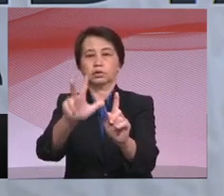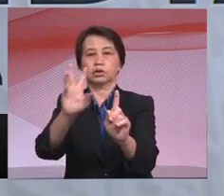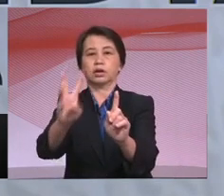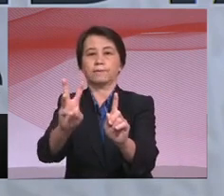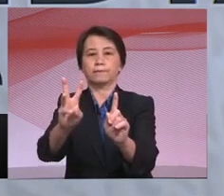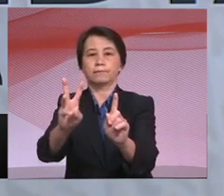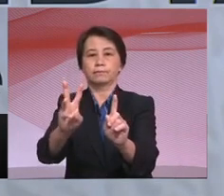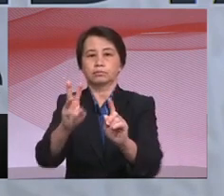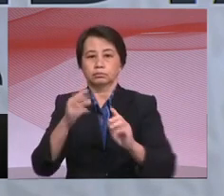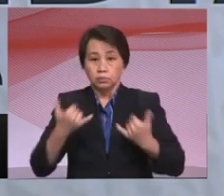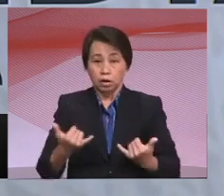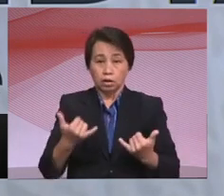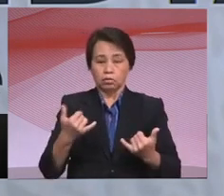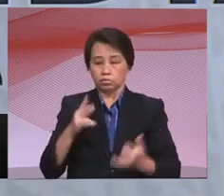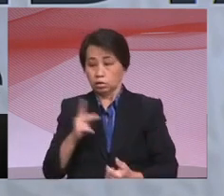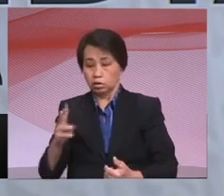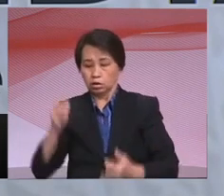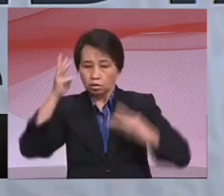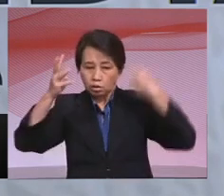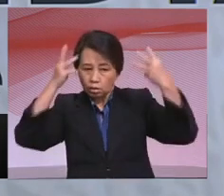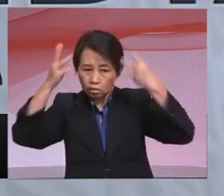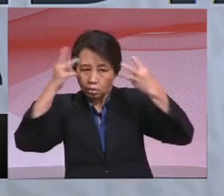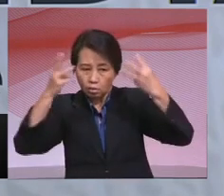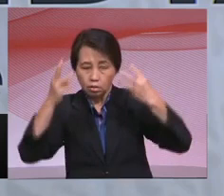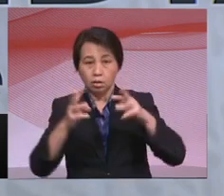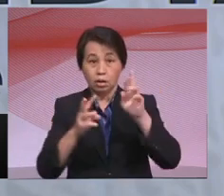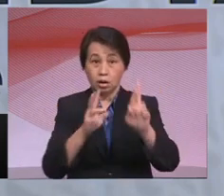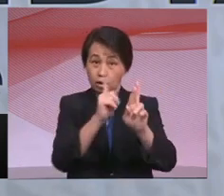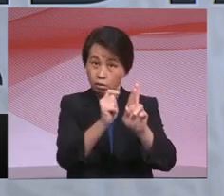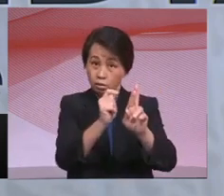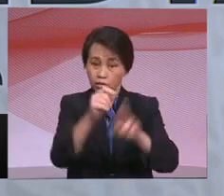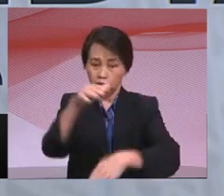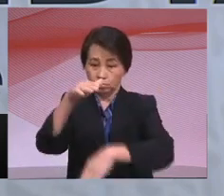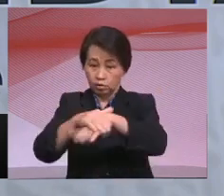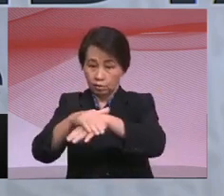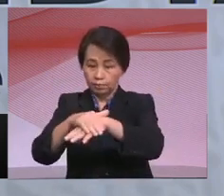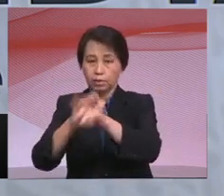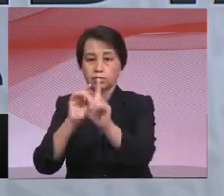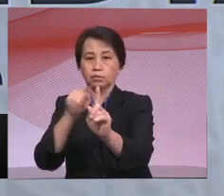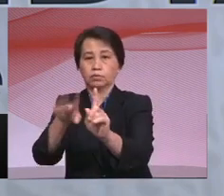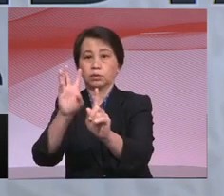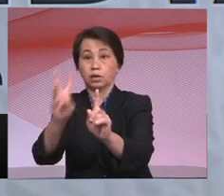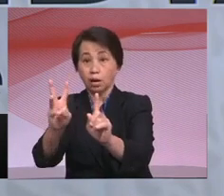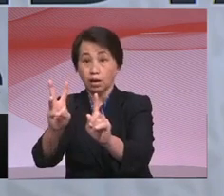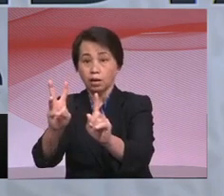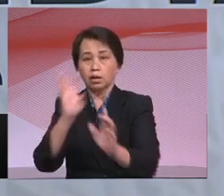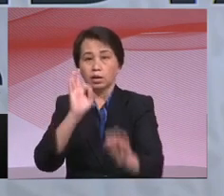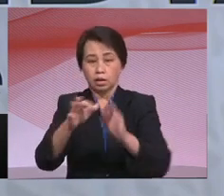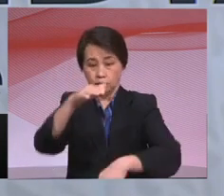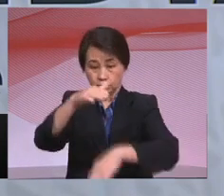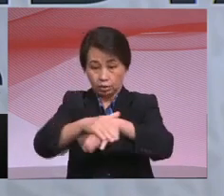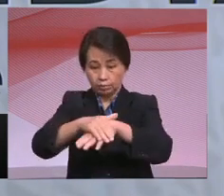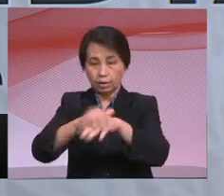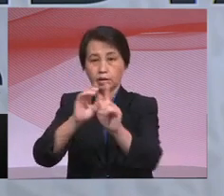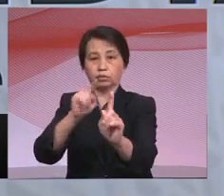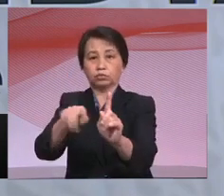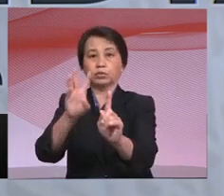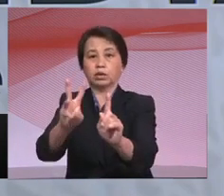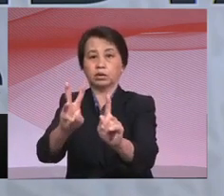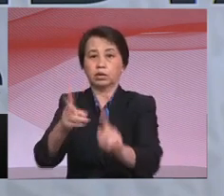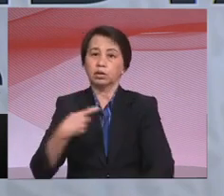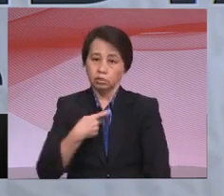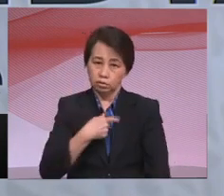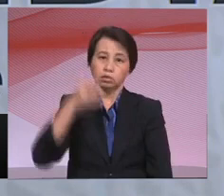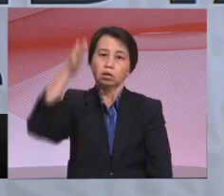1.36. Jadi kebimbangan kementerian ialah bila RT mencecah 1.6. Kalau mencecah 1.6, kita